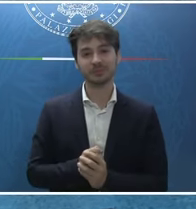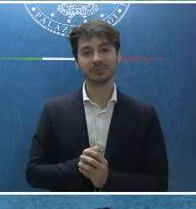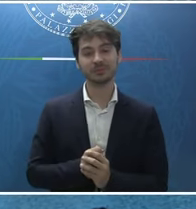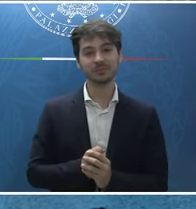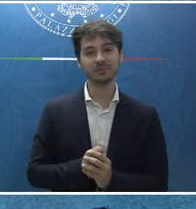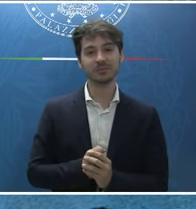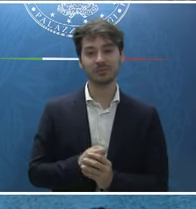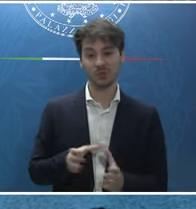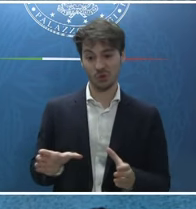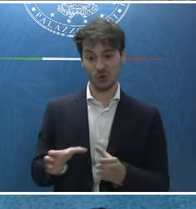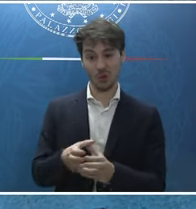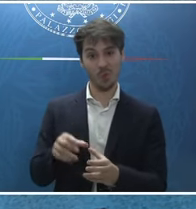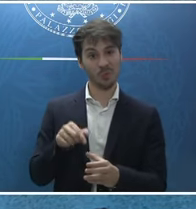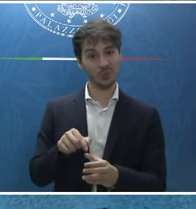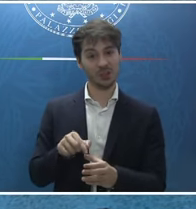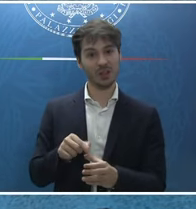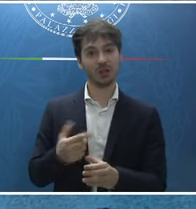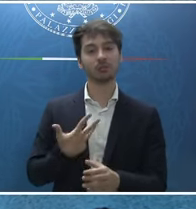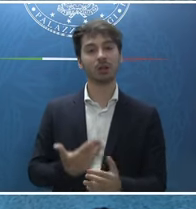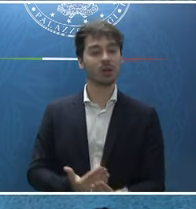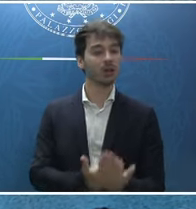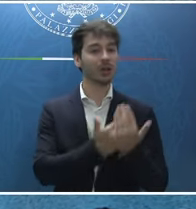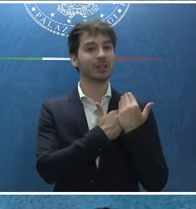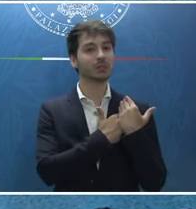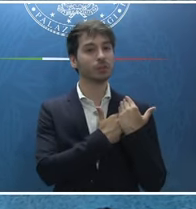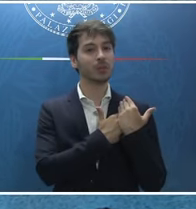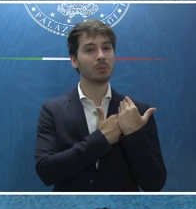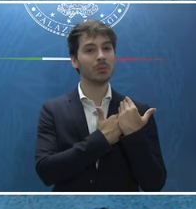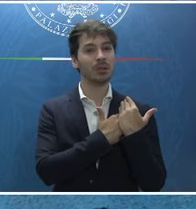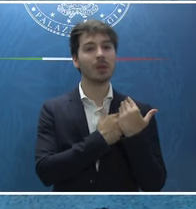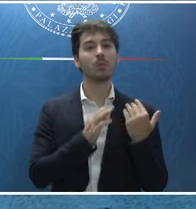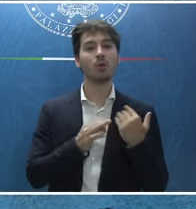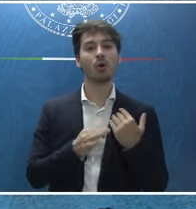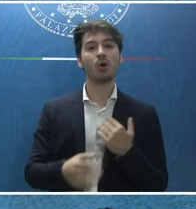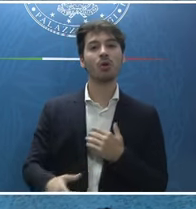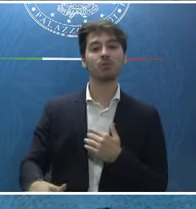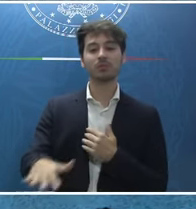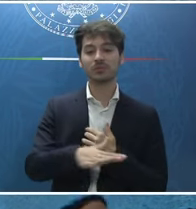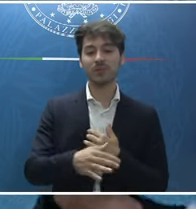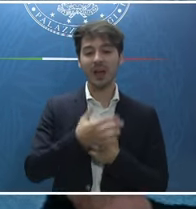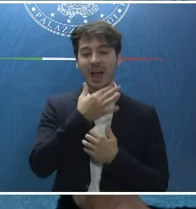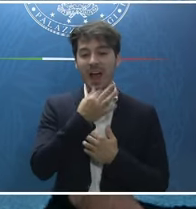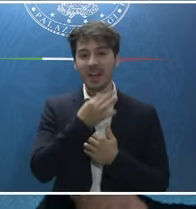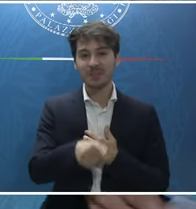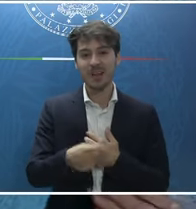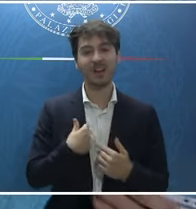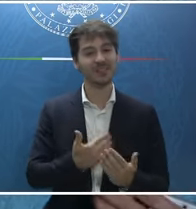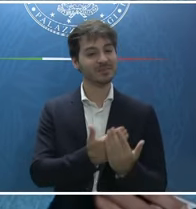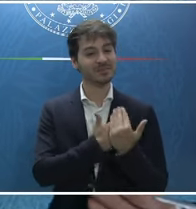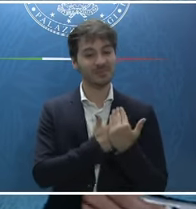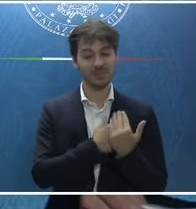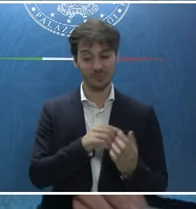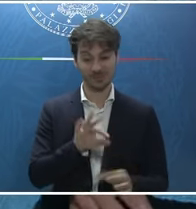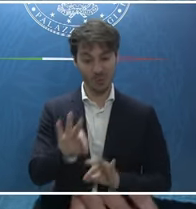all'interno della comunità ho la responsabilità dell'isola, dove prendendomi cura degli animali ho imparato a prendermi cura di